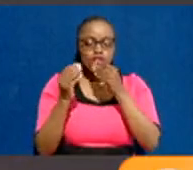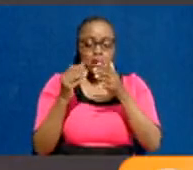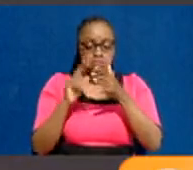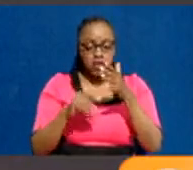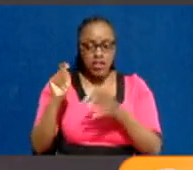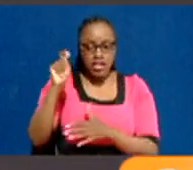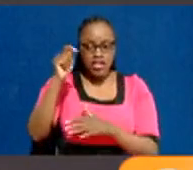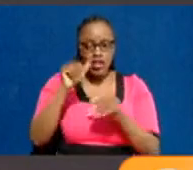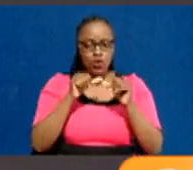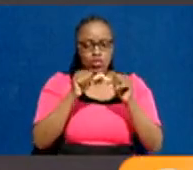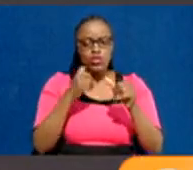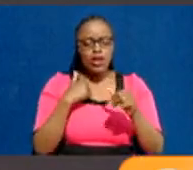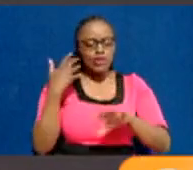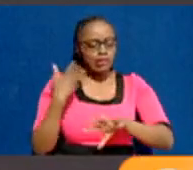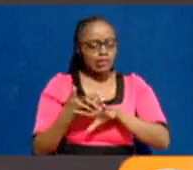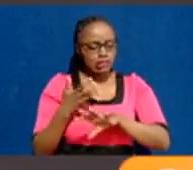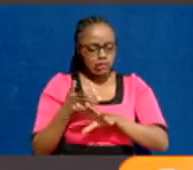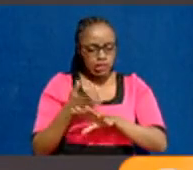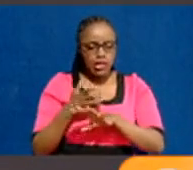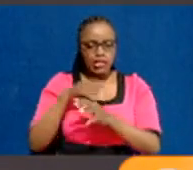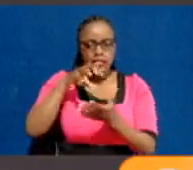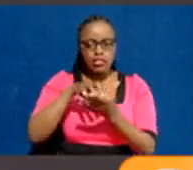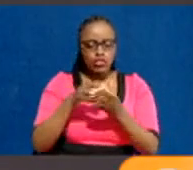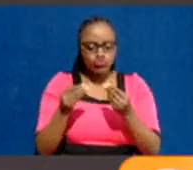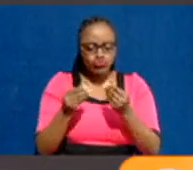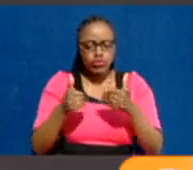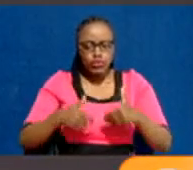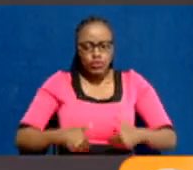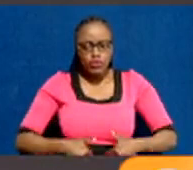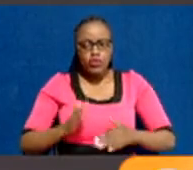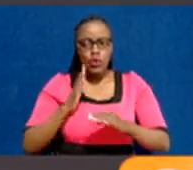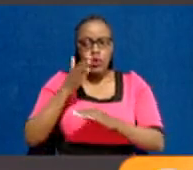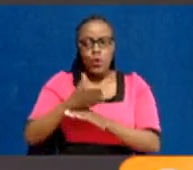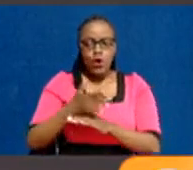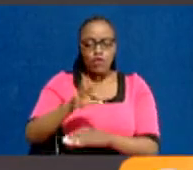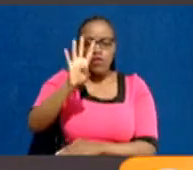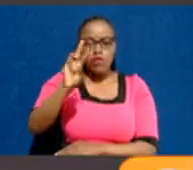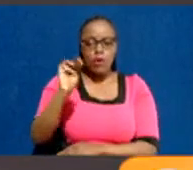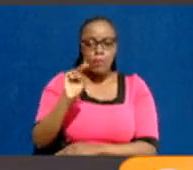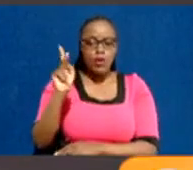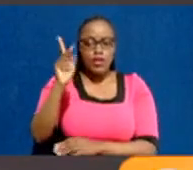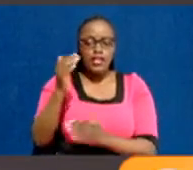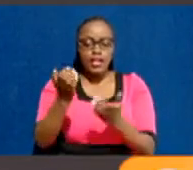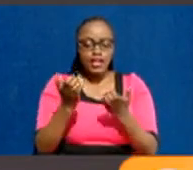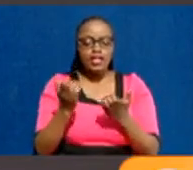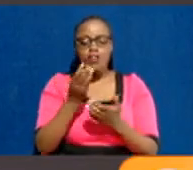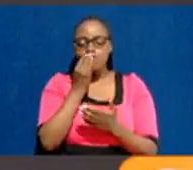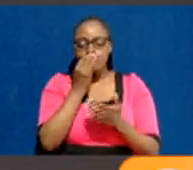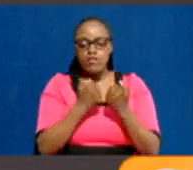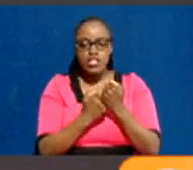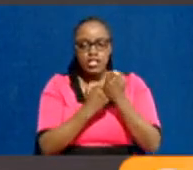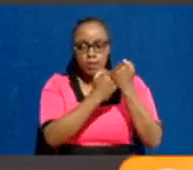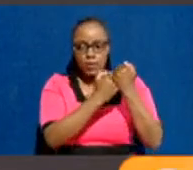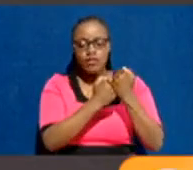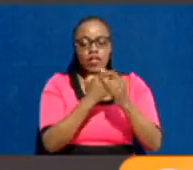Kenya inaendelea kujipata kwenye hali ngumu ya kupambana na baa la njaa, huku zaidi ya Wakenya milioni 4 wakihitaji msaada wa chakula. Hata